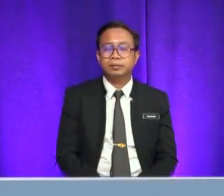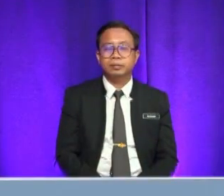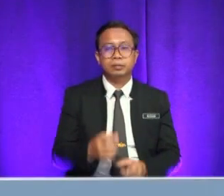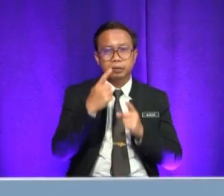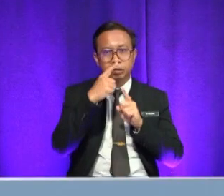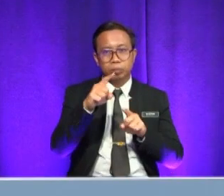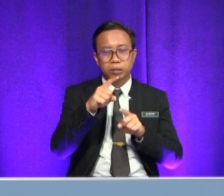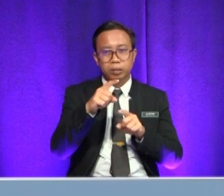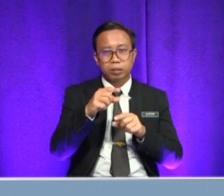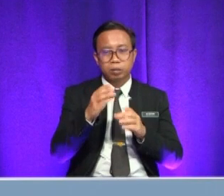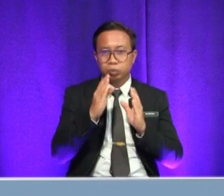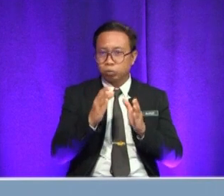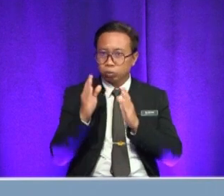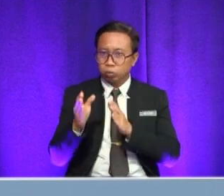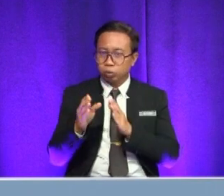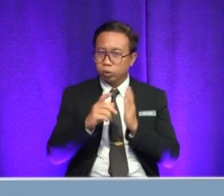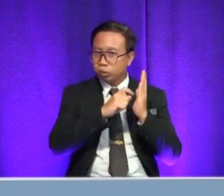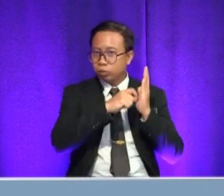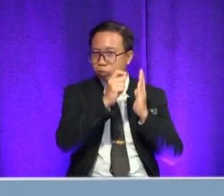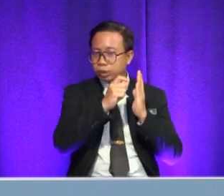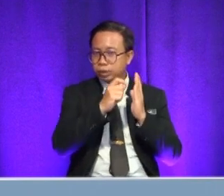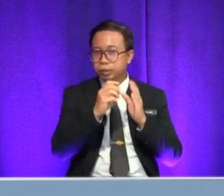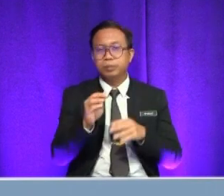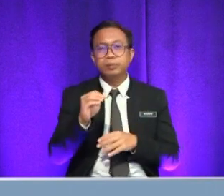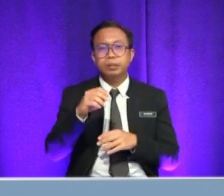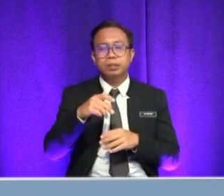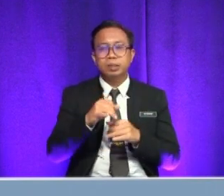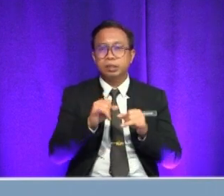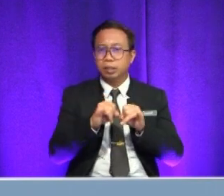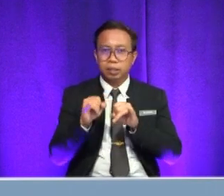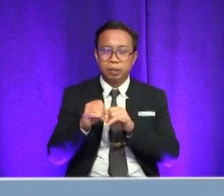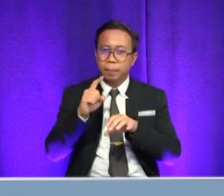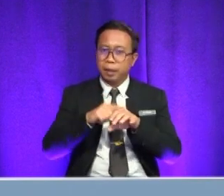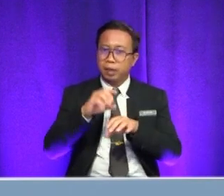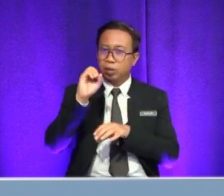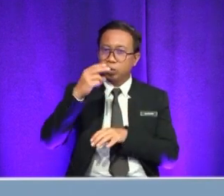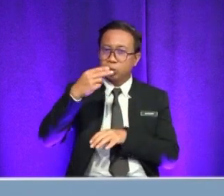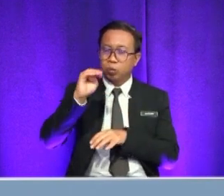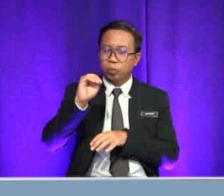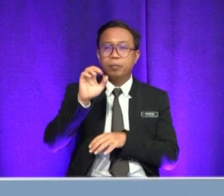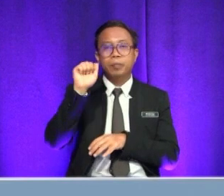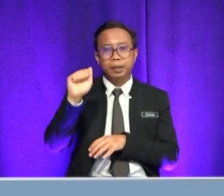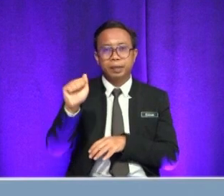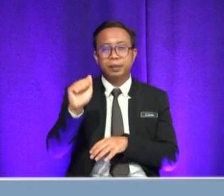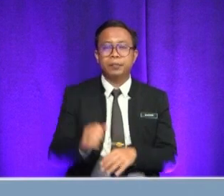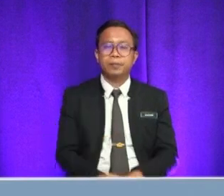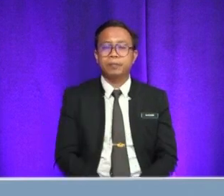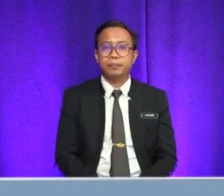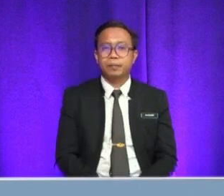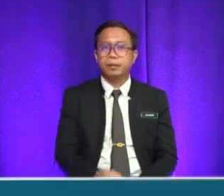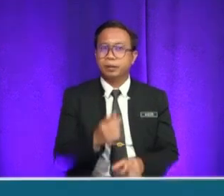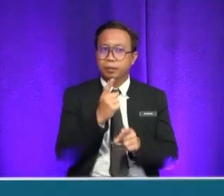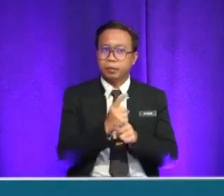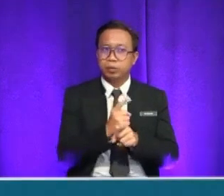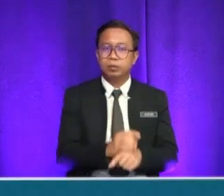Jawapannya melaraskan switch pilihan meter pelbagai pada kedudukan ohm. Jadi jawapannya cikgu. okey, betul. Jawapan